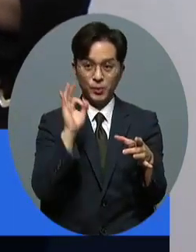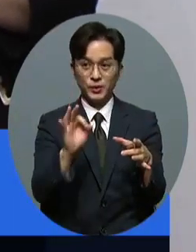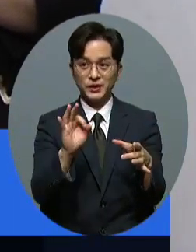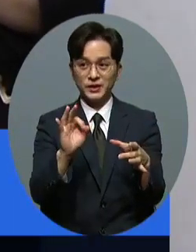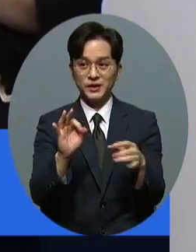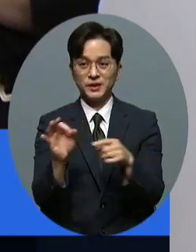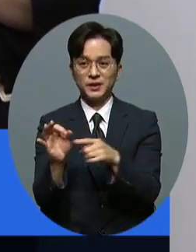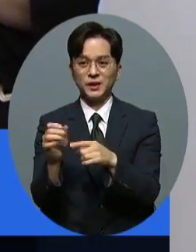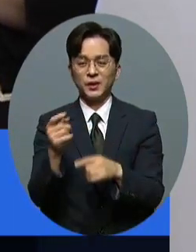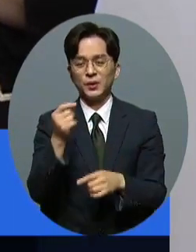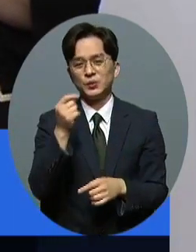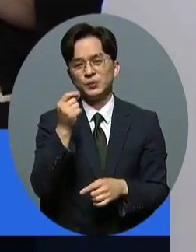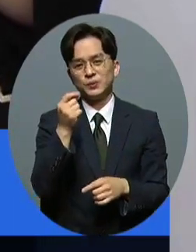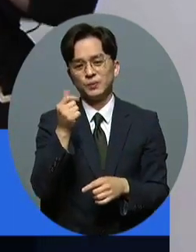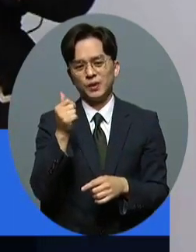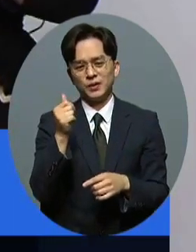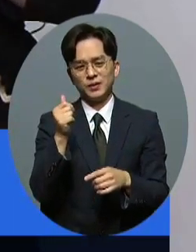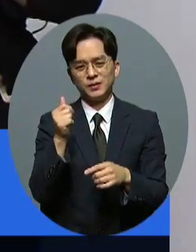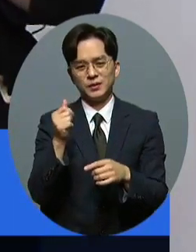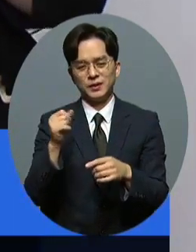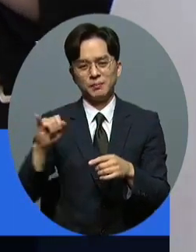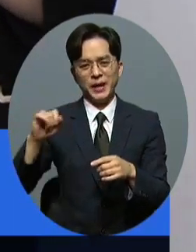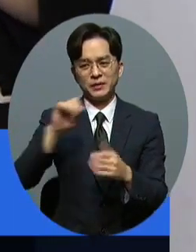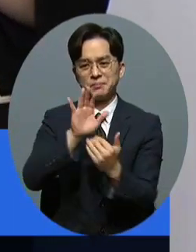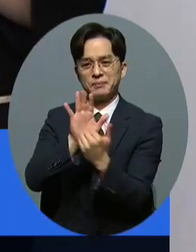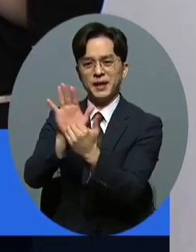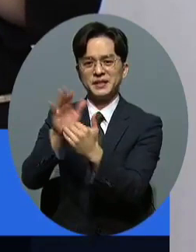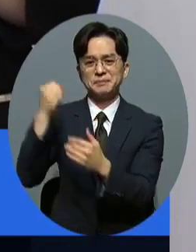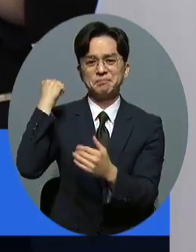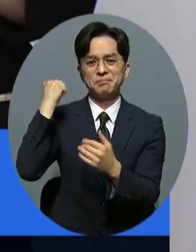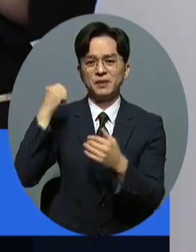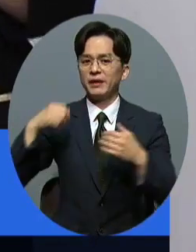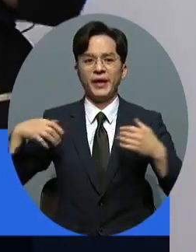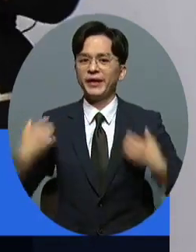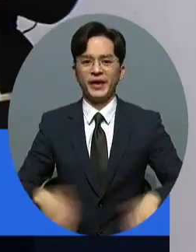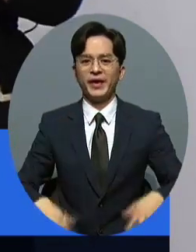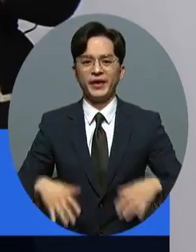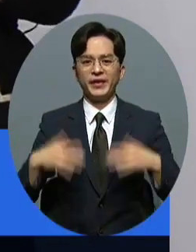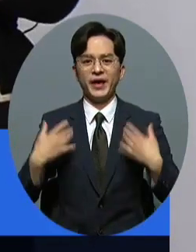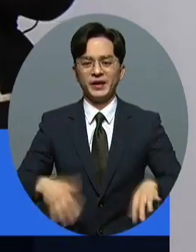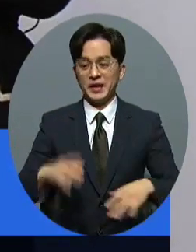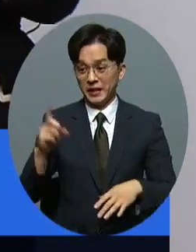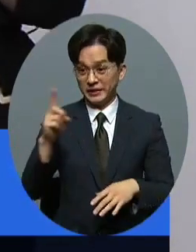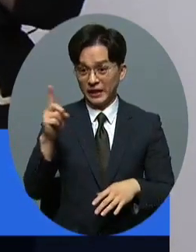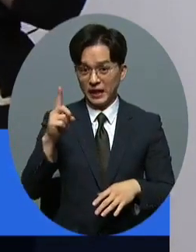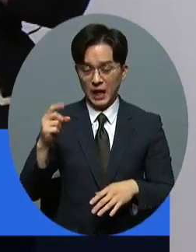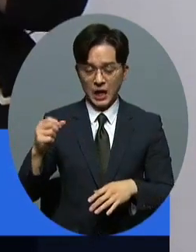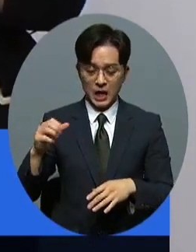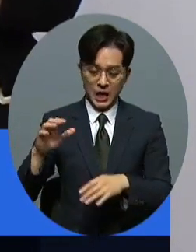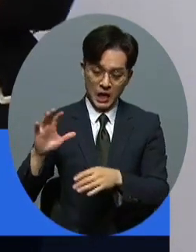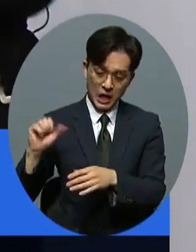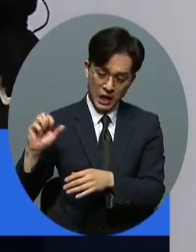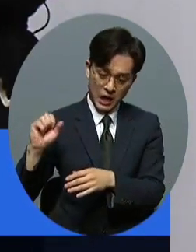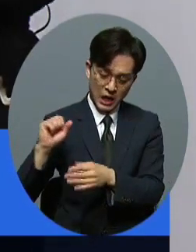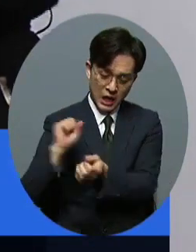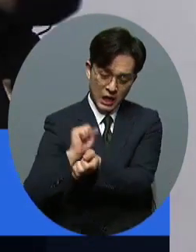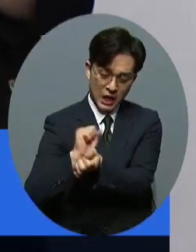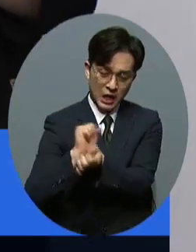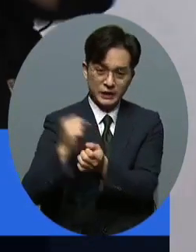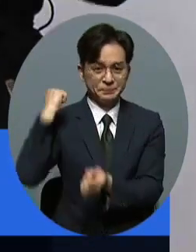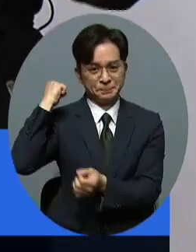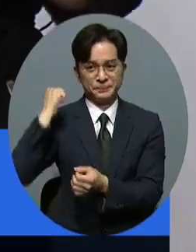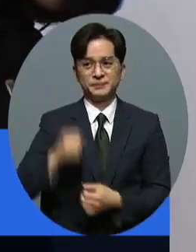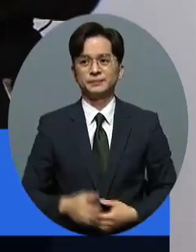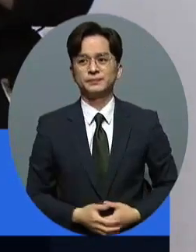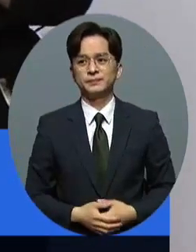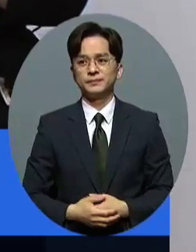좀 떨어져 있다면 그만큼 이제 방어력이 감소할 가능성은 더 많겠고 돌파 감염에도 조금 더